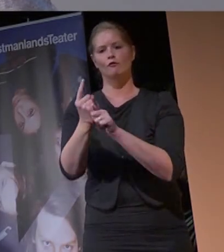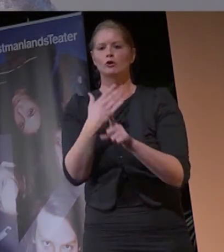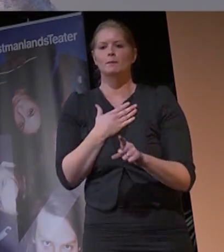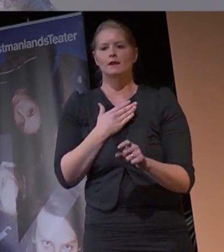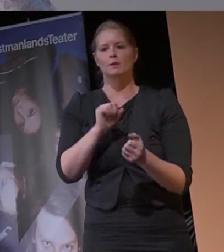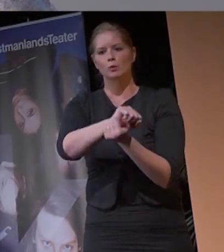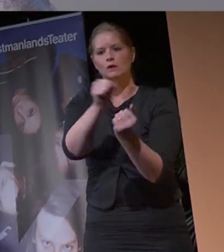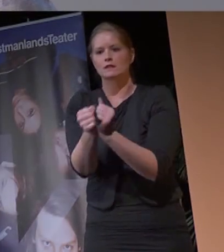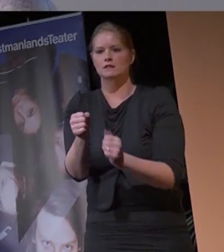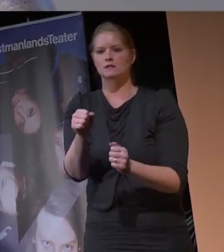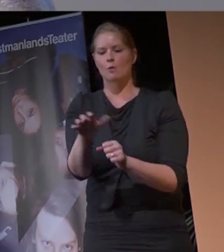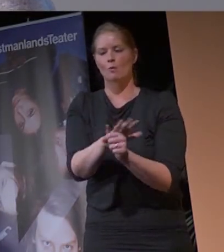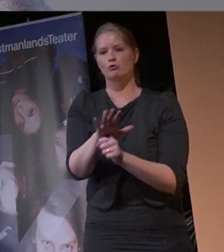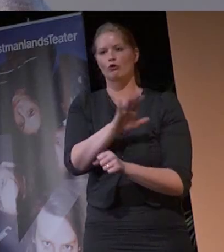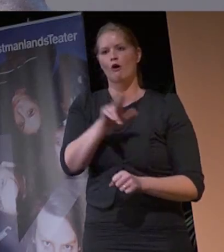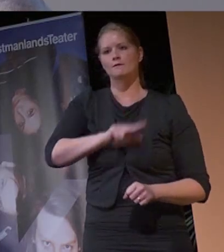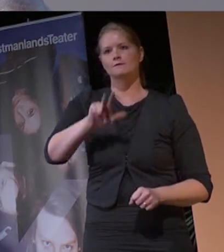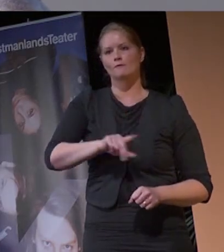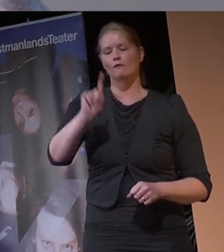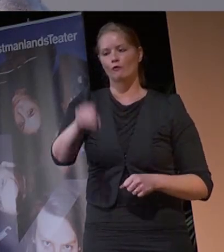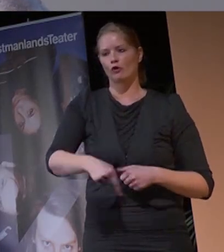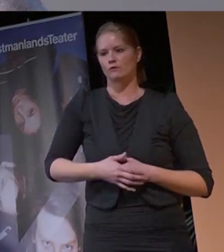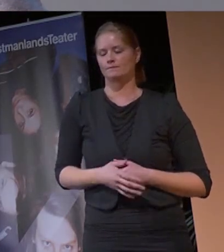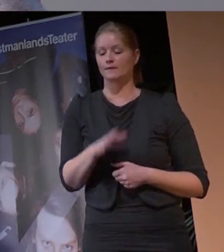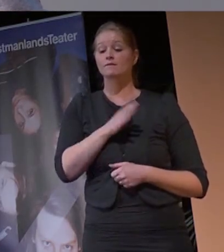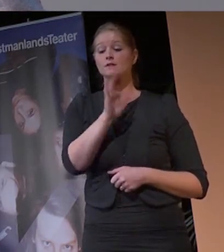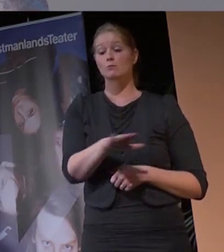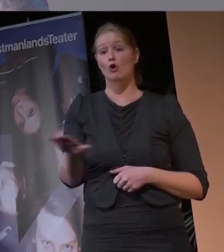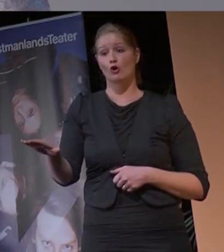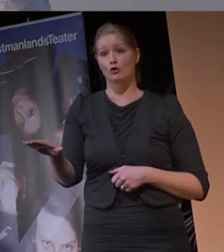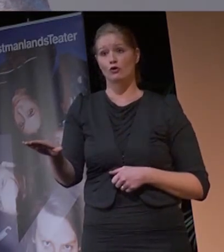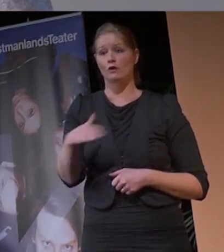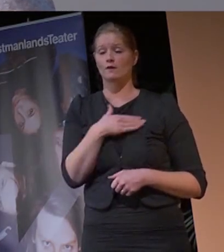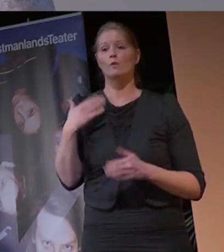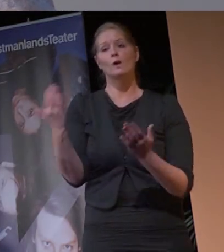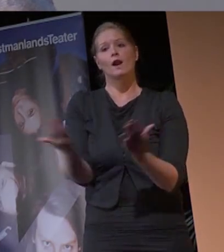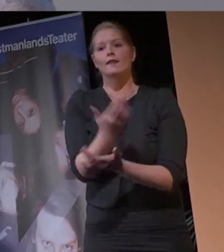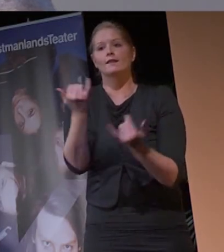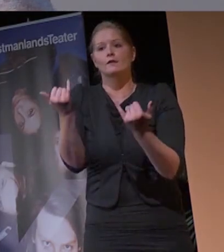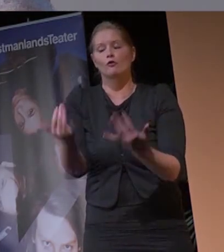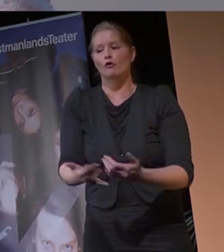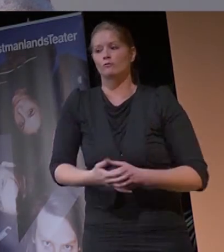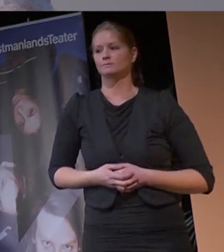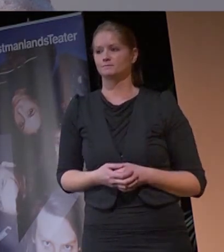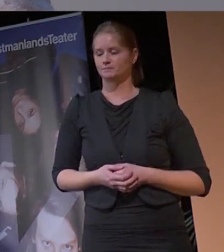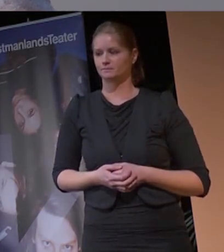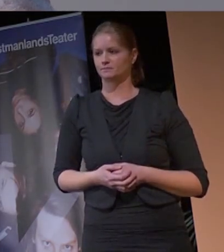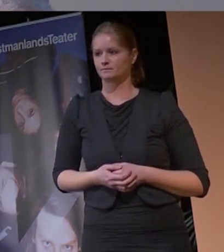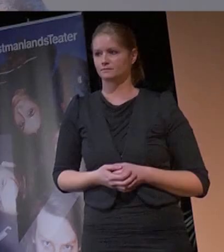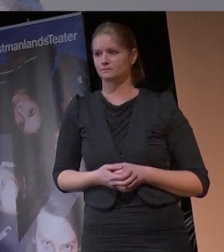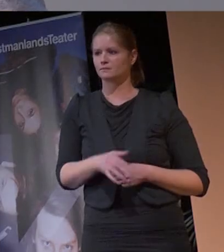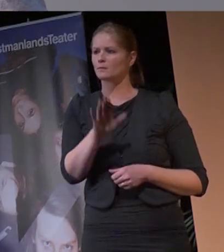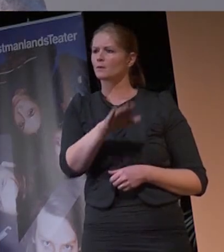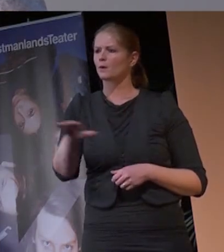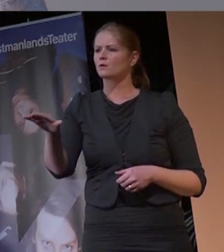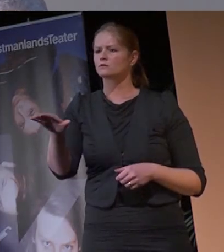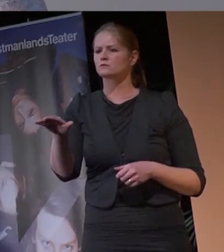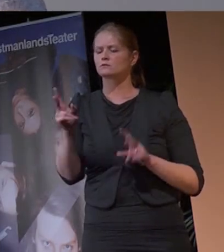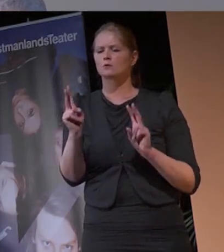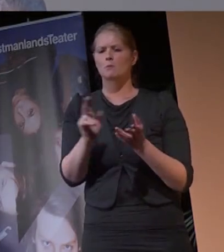för. Det finns barn i vårt land idag som aldrig